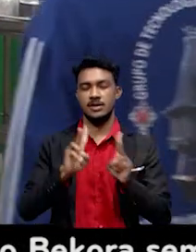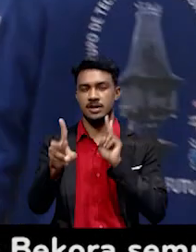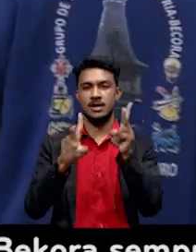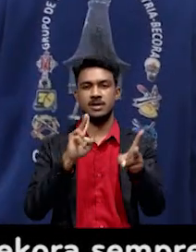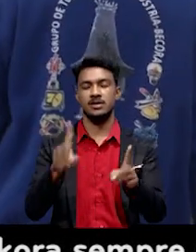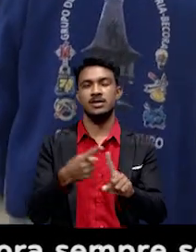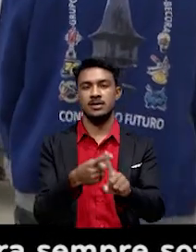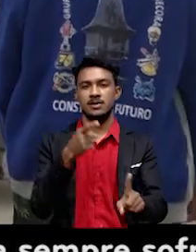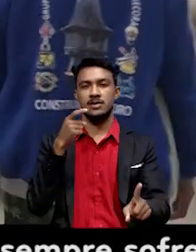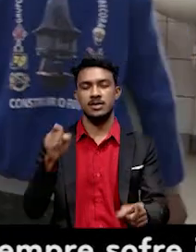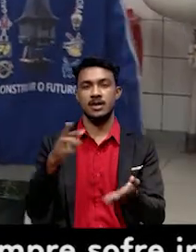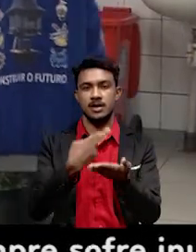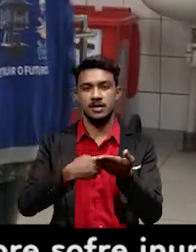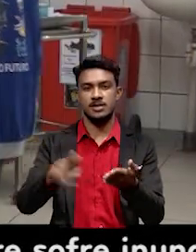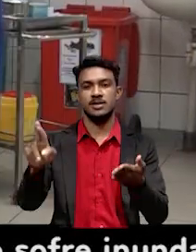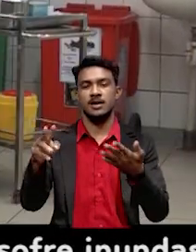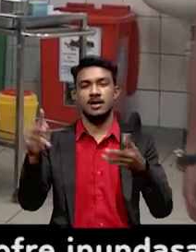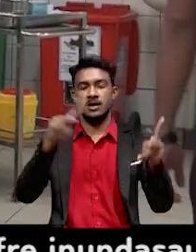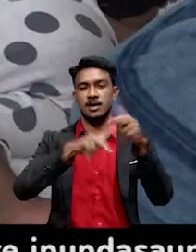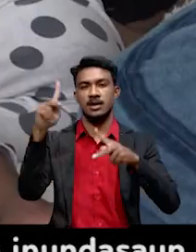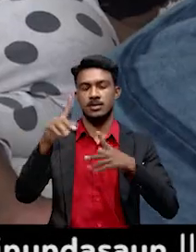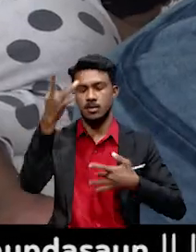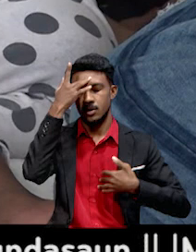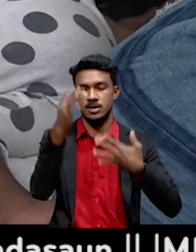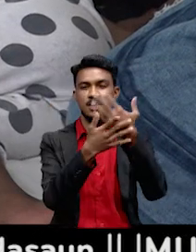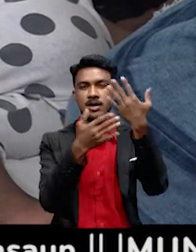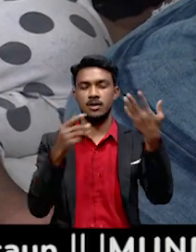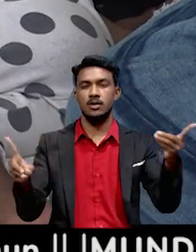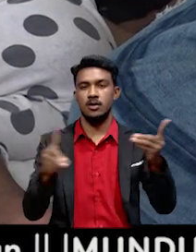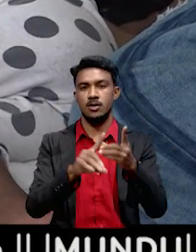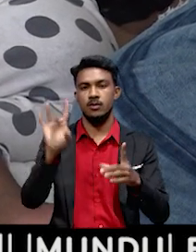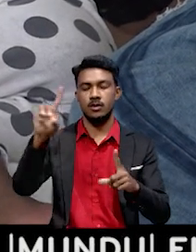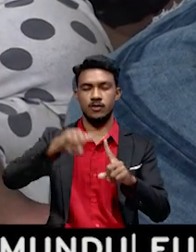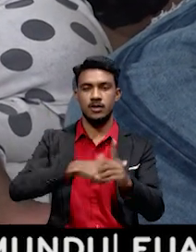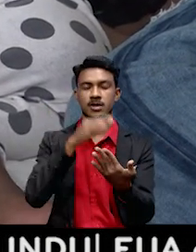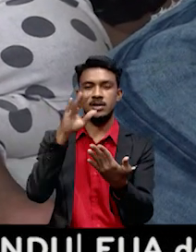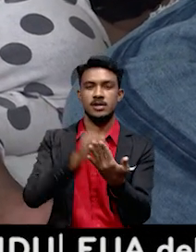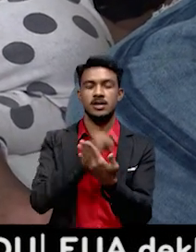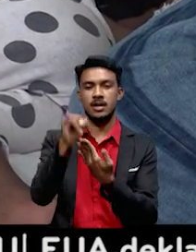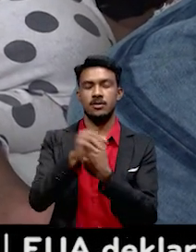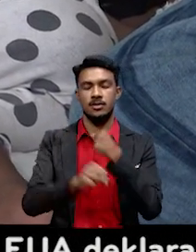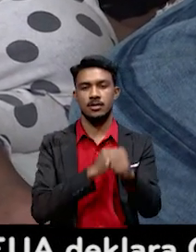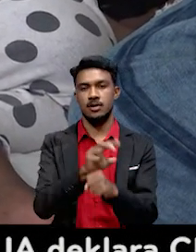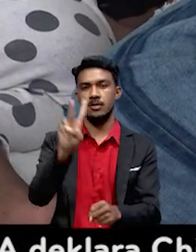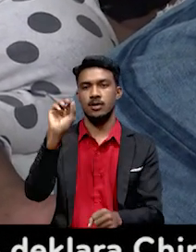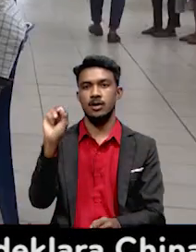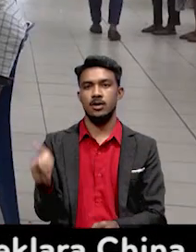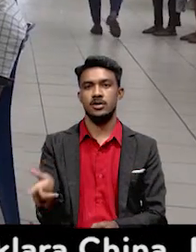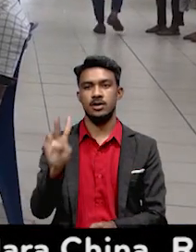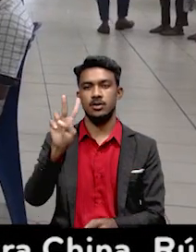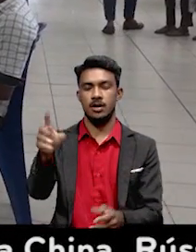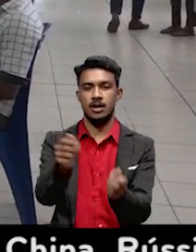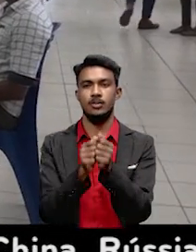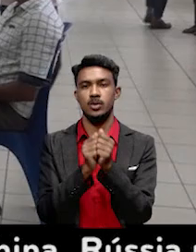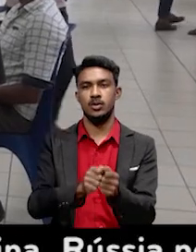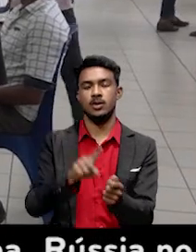Epidemiologia, rejista kazu dengue, hahu loronualo fulan janeiru, tinan rihunrua ruanulu resin rua, hamutuk atus ida 50